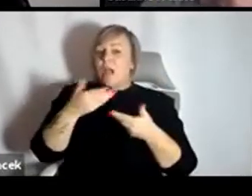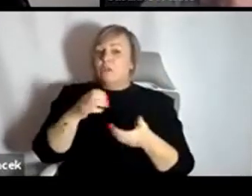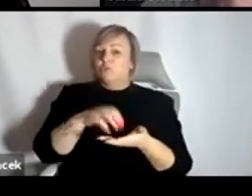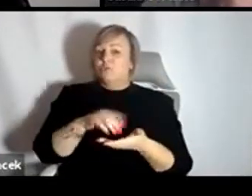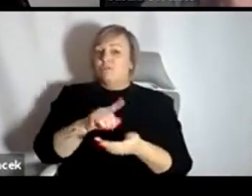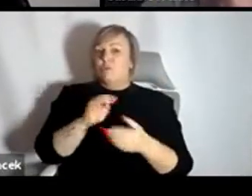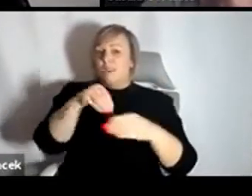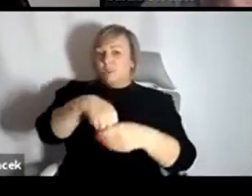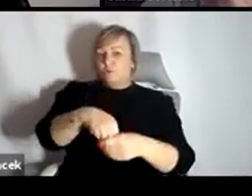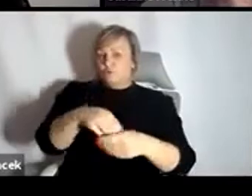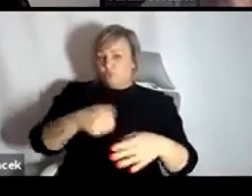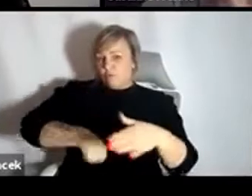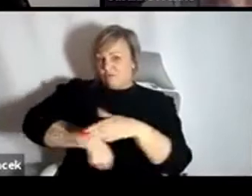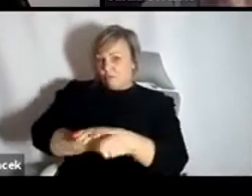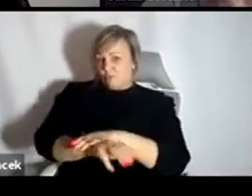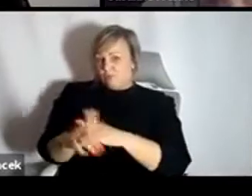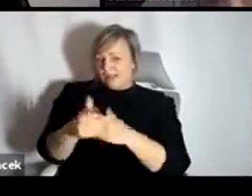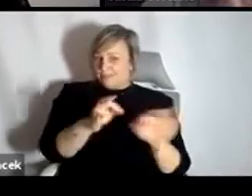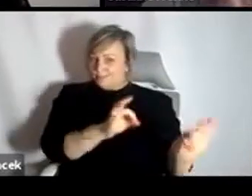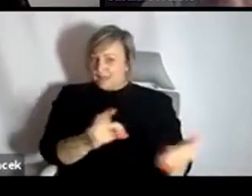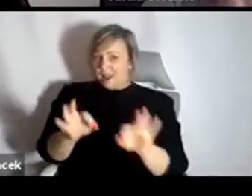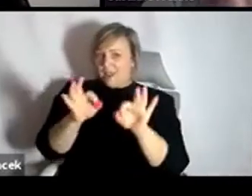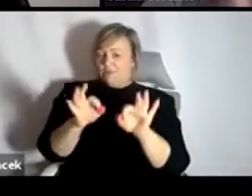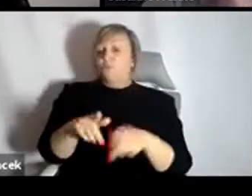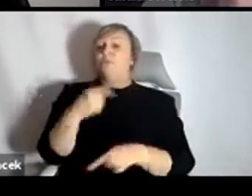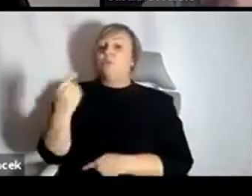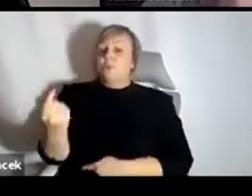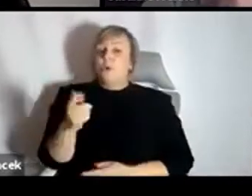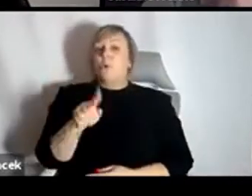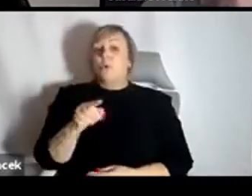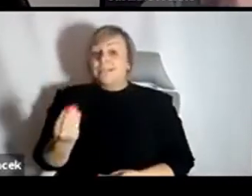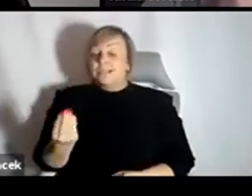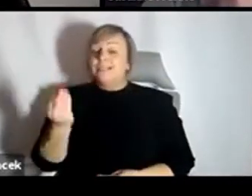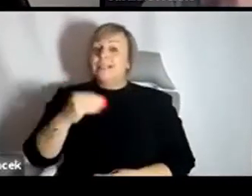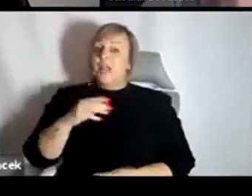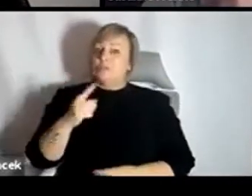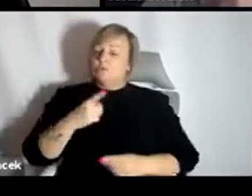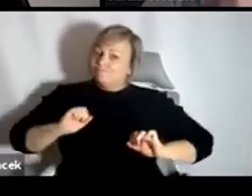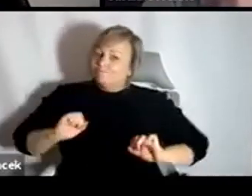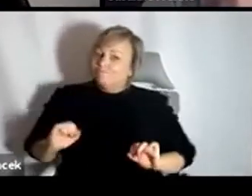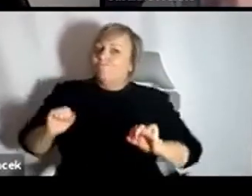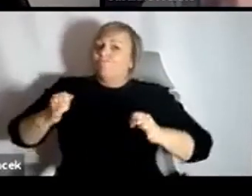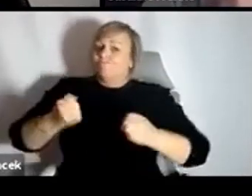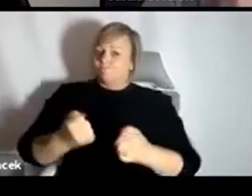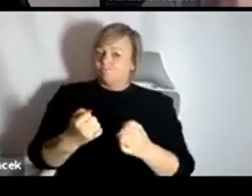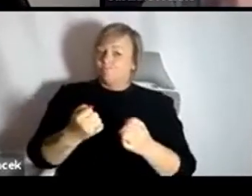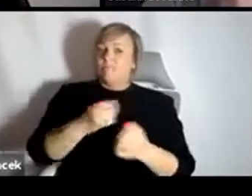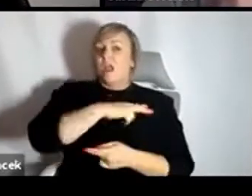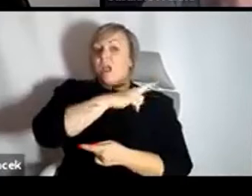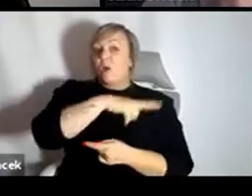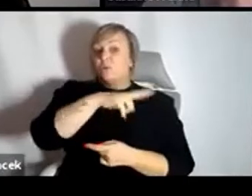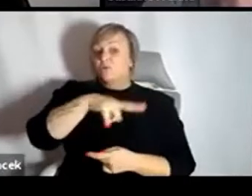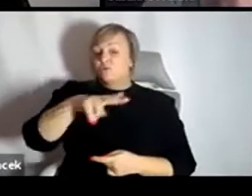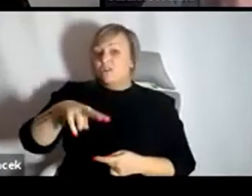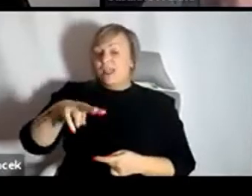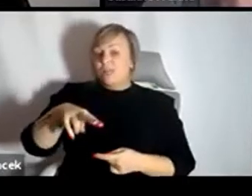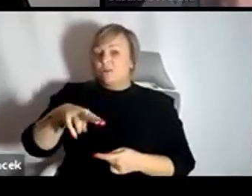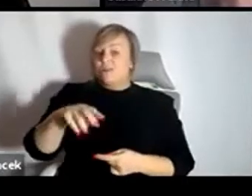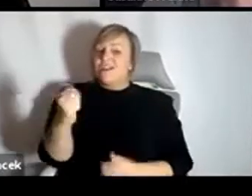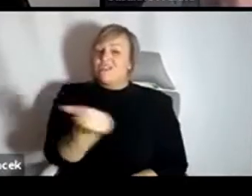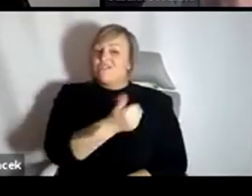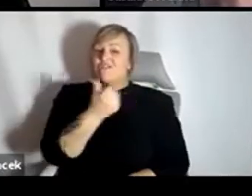im Fußball, und ist außerdem und unter anderem Initiatorin der wunderbaren Ausstellung